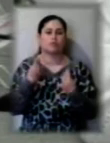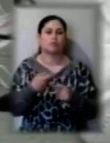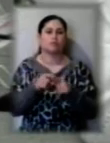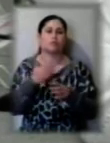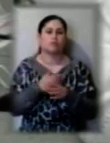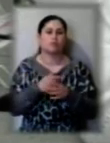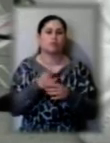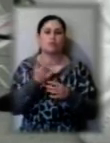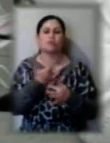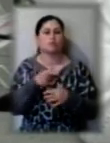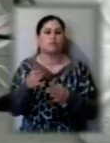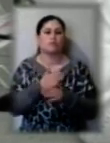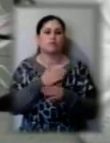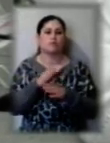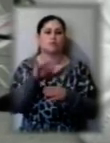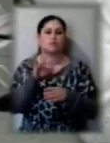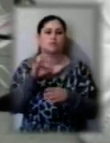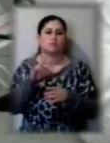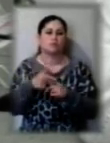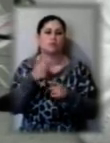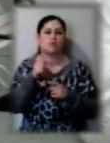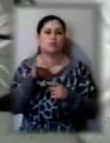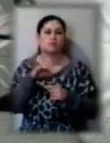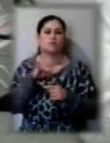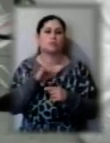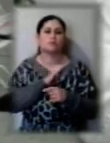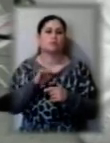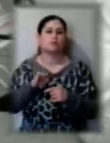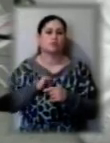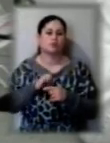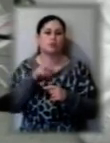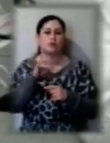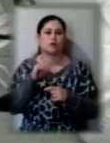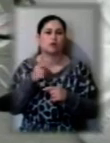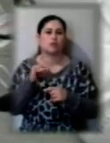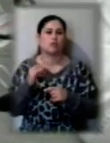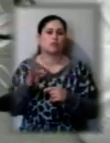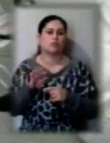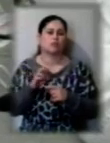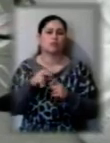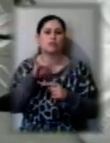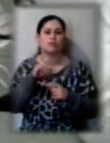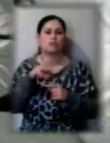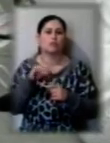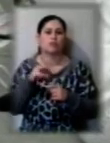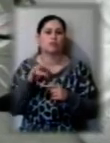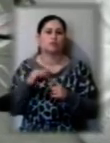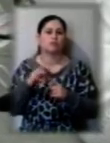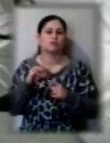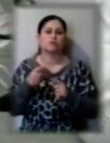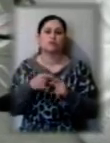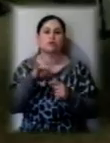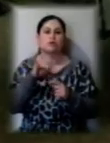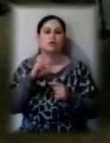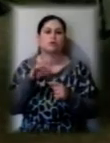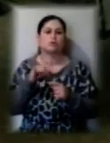декількох відділеннях стаціонару – гастротерапевтичному, кардіологічному, пульмонологічному і навіть у реанімаційному